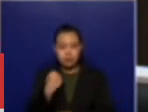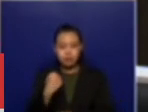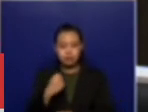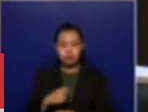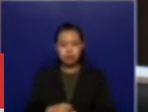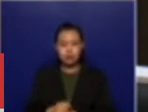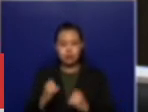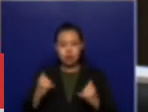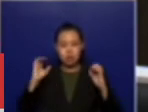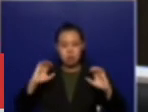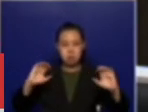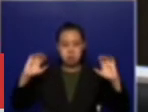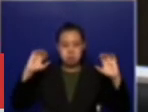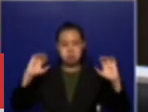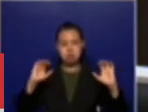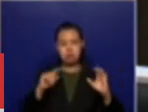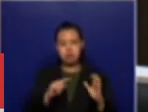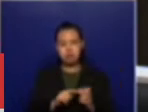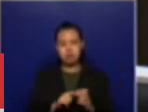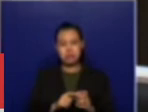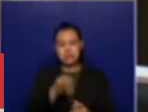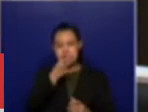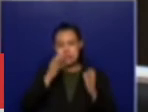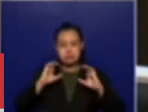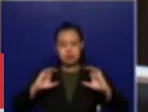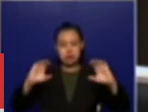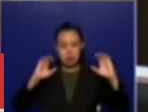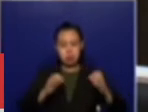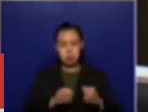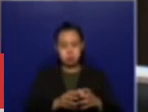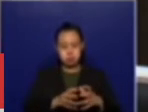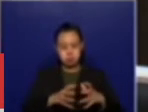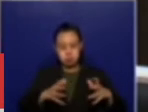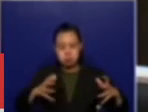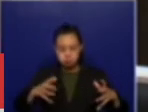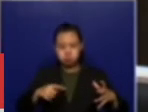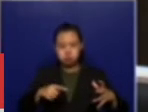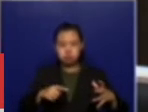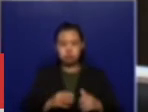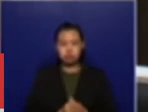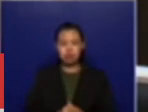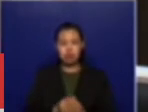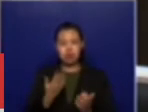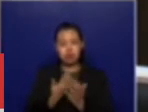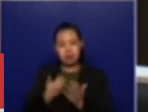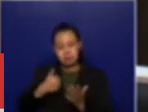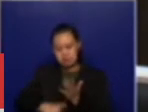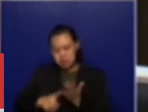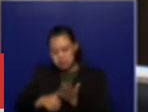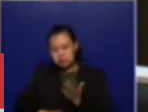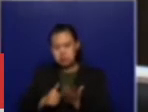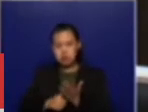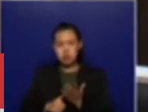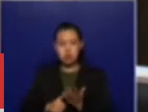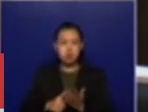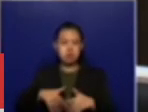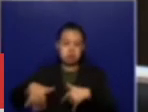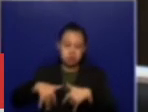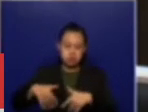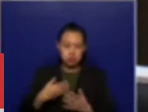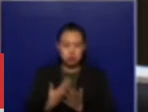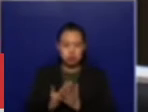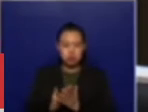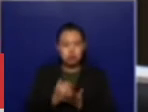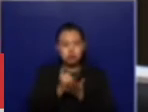หลือเกินนะครับเราก็ต้องใช้เงินภาษีราษฎรนี่แหละครับเป็นการเข้าไปอุดหนุนนะครับระบบราช